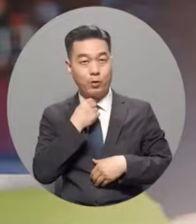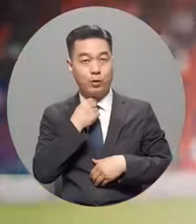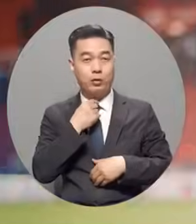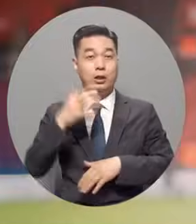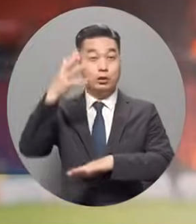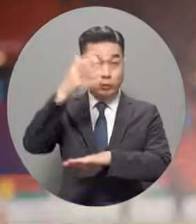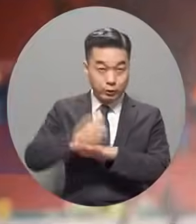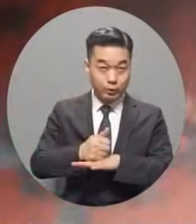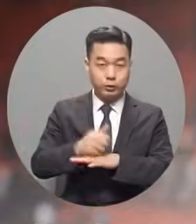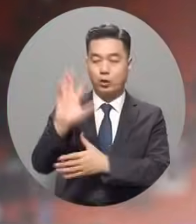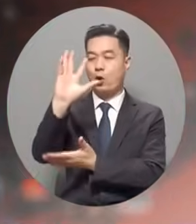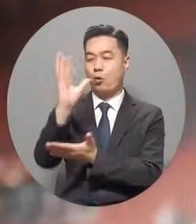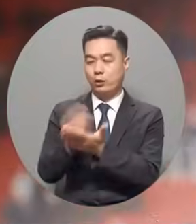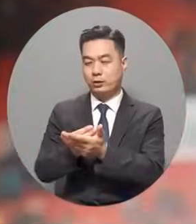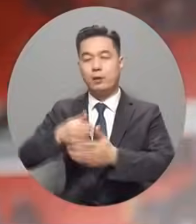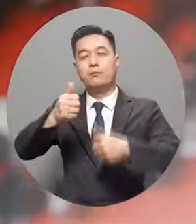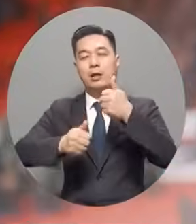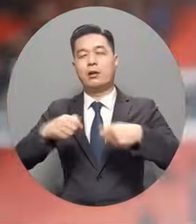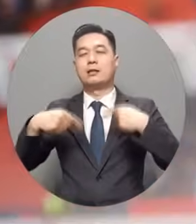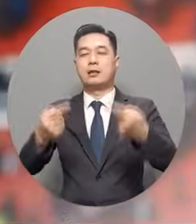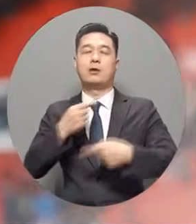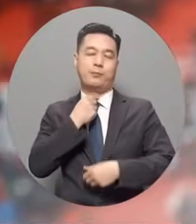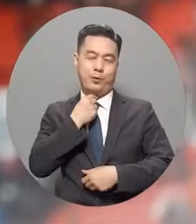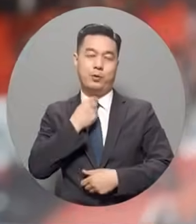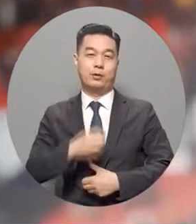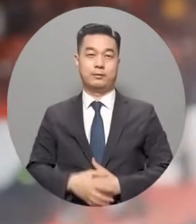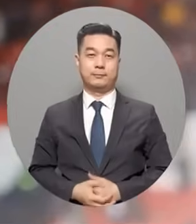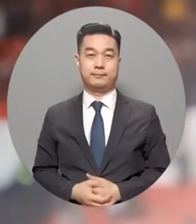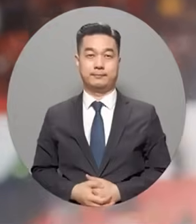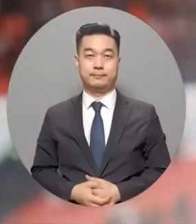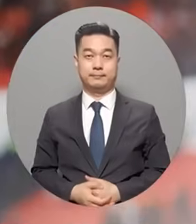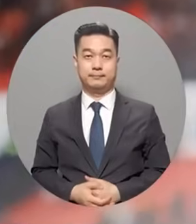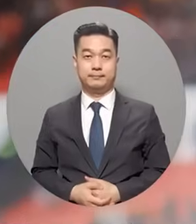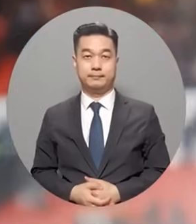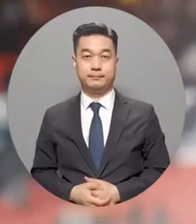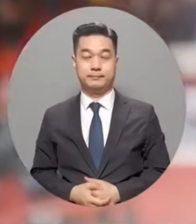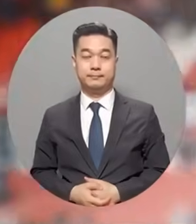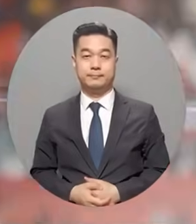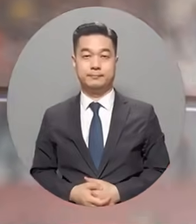목표인 것 같아요. MBC 뉴스 손장훈입니다.